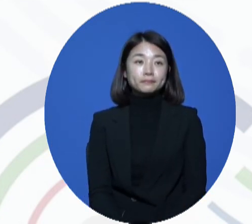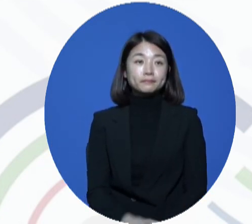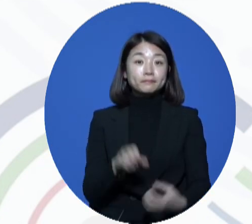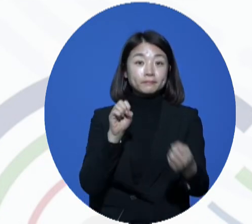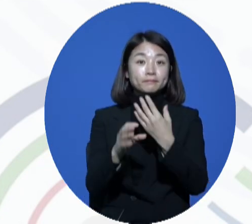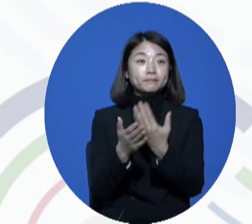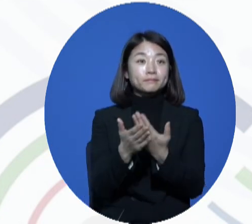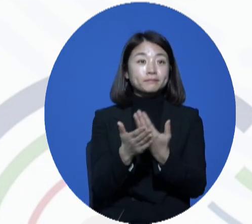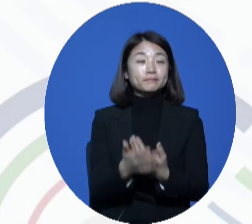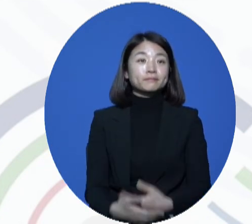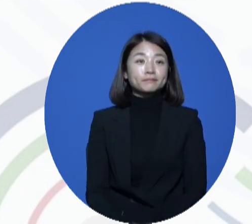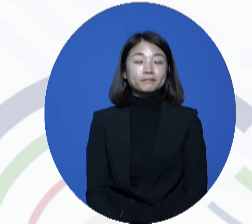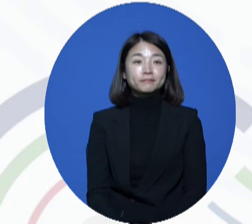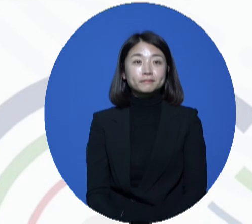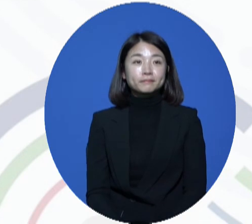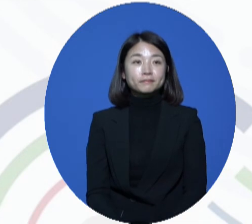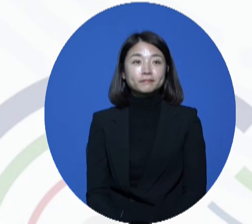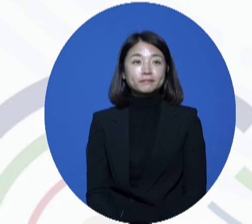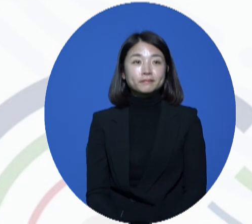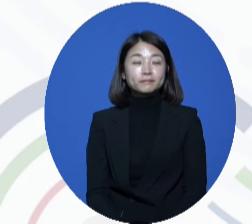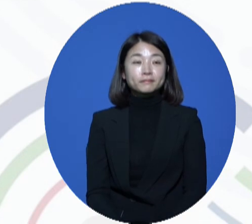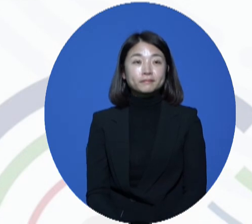되면 답변해 주시면 좋겠습니다.